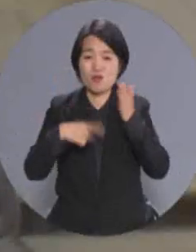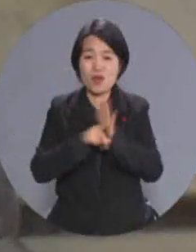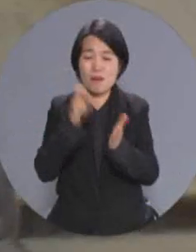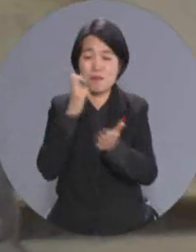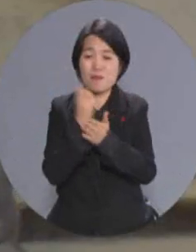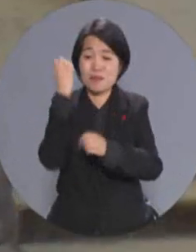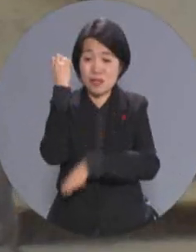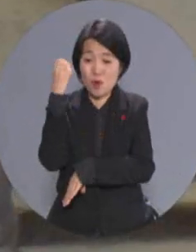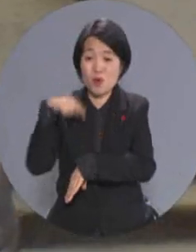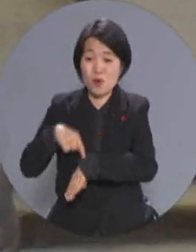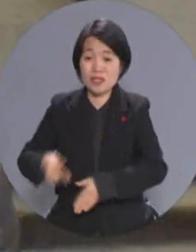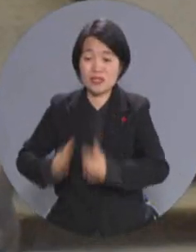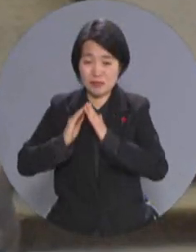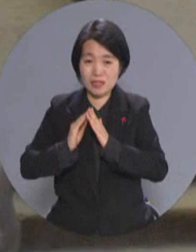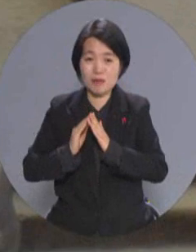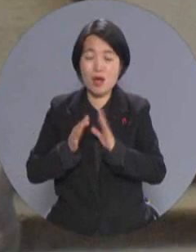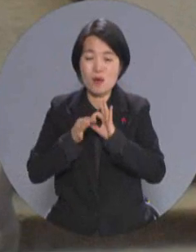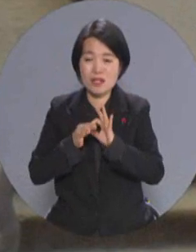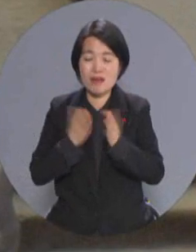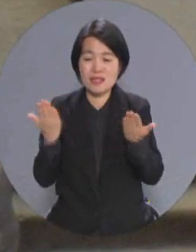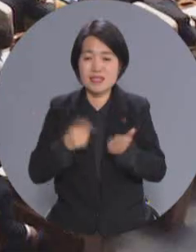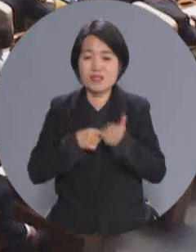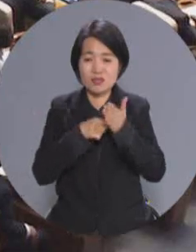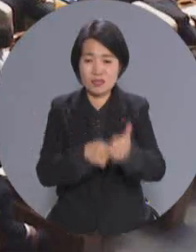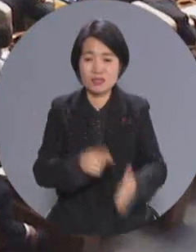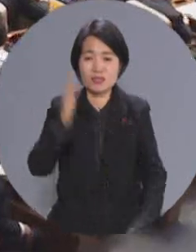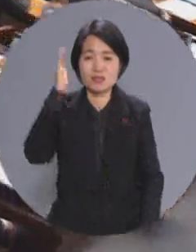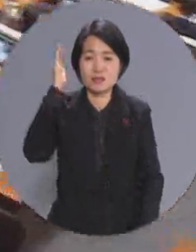마련됐다며 관련 작업을 추진하겠다고 설명했습니다